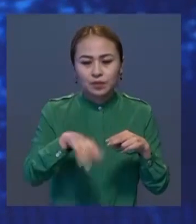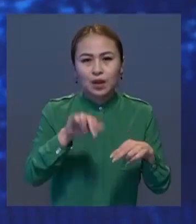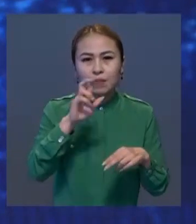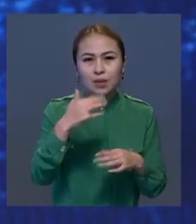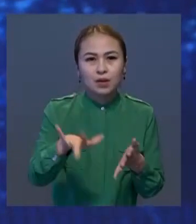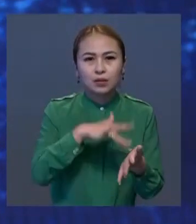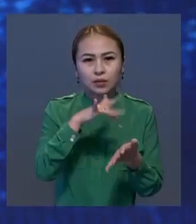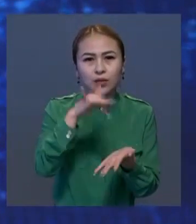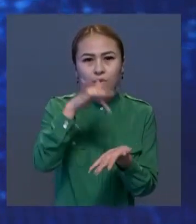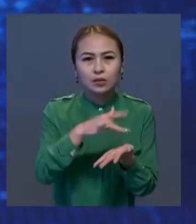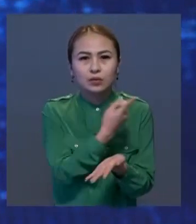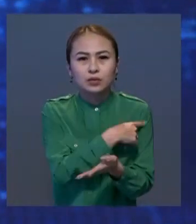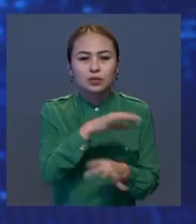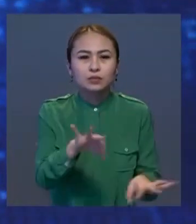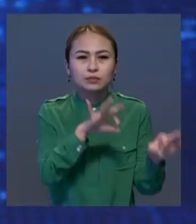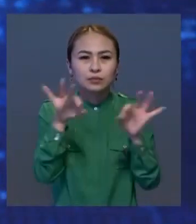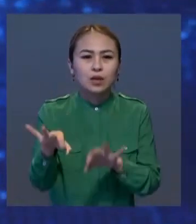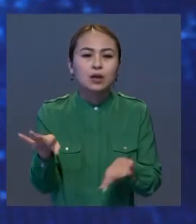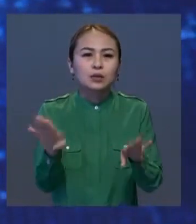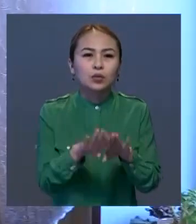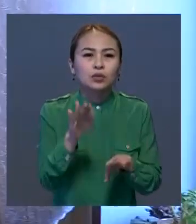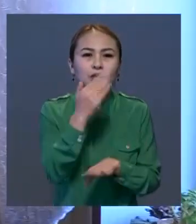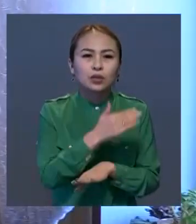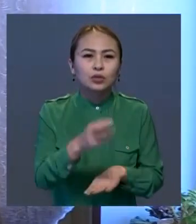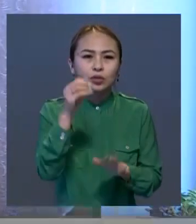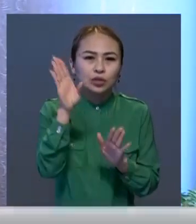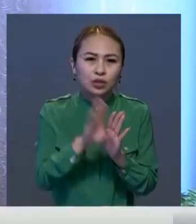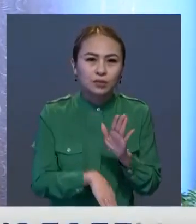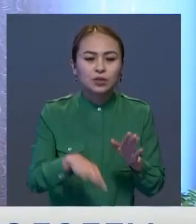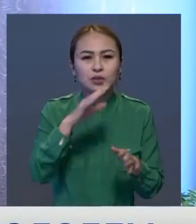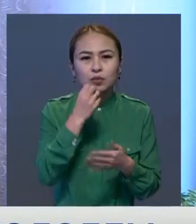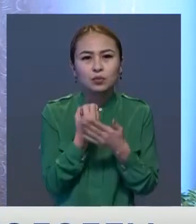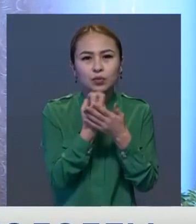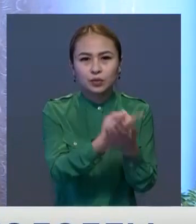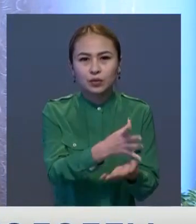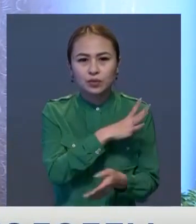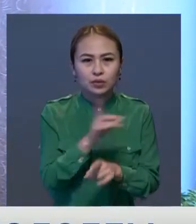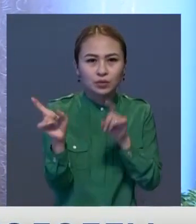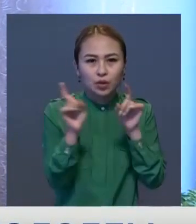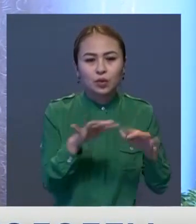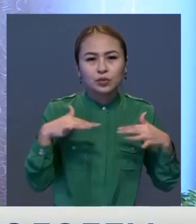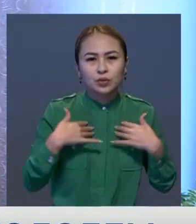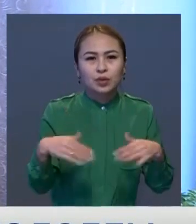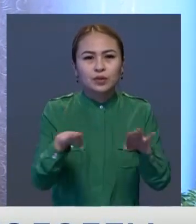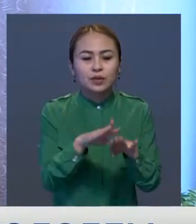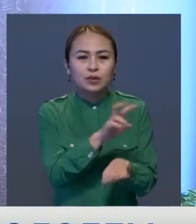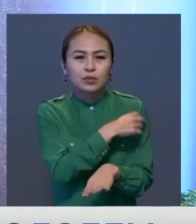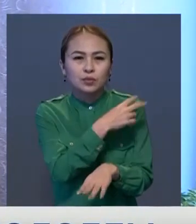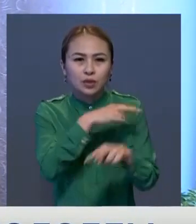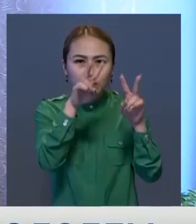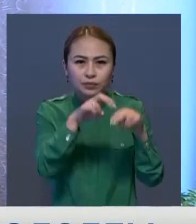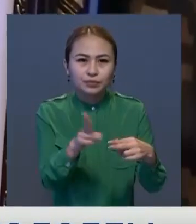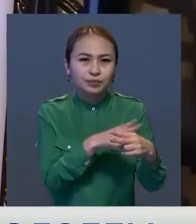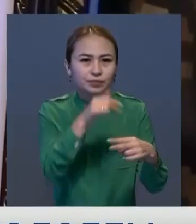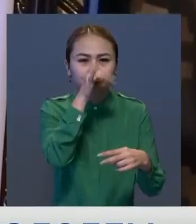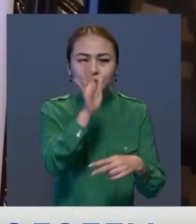дереу Абай қаласының орталық ауруханасына жатқызылады. Алайда оның жағдайы күрт нашарлап, жан сақтау бөліміне ауыстырылған. Өкінішке қарай дәрігерлер өміріне